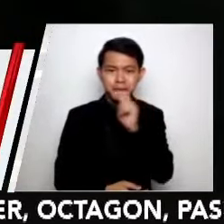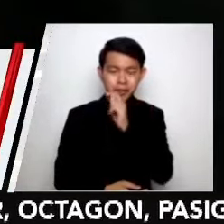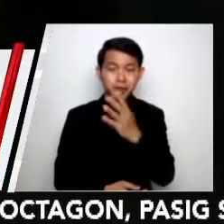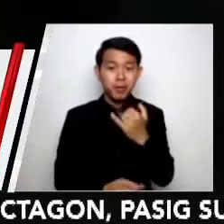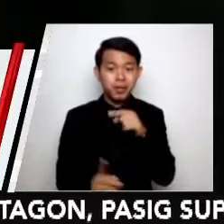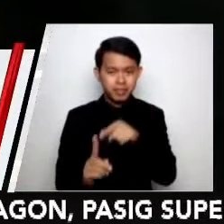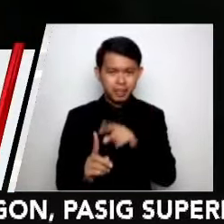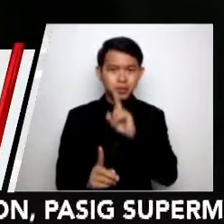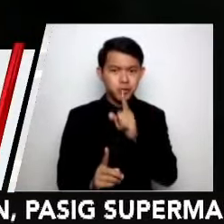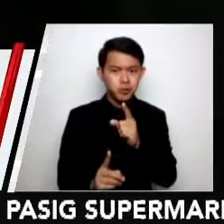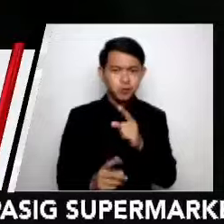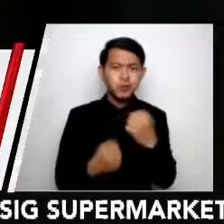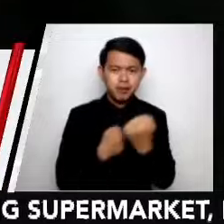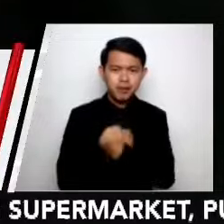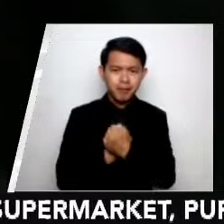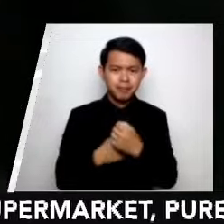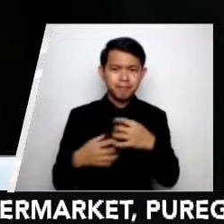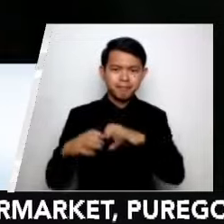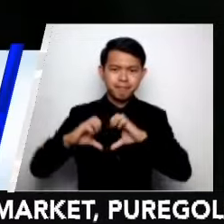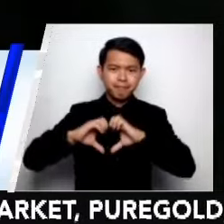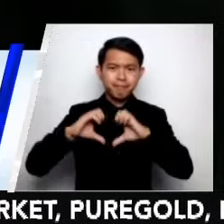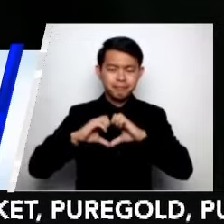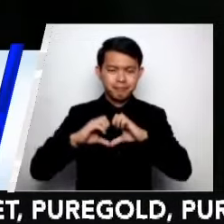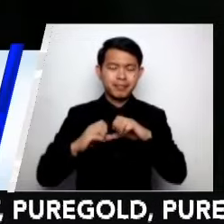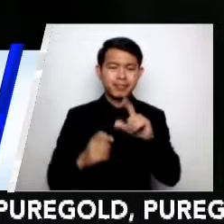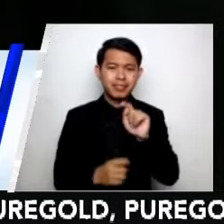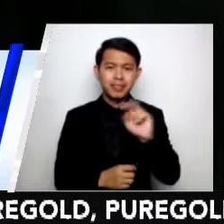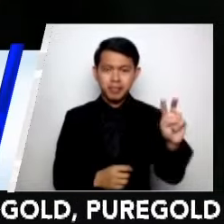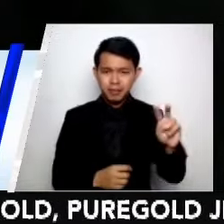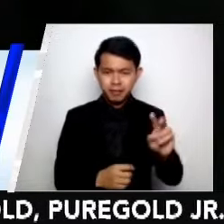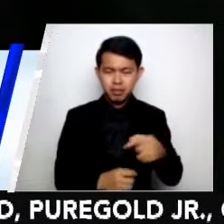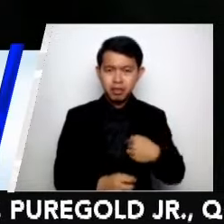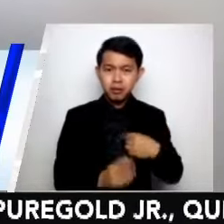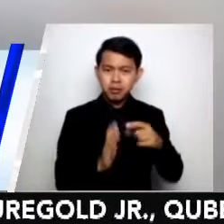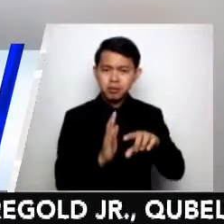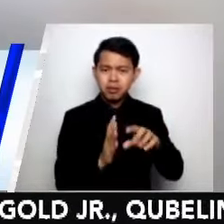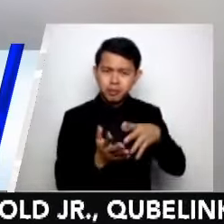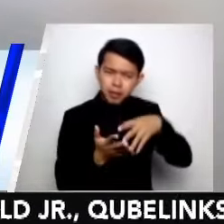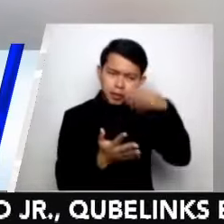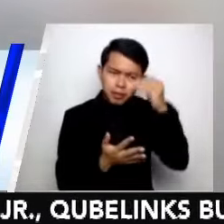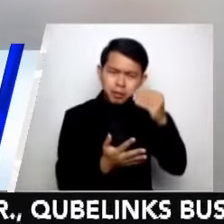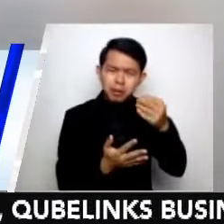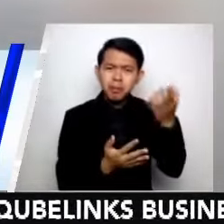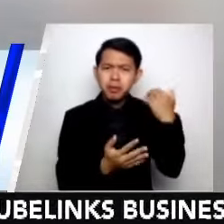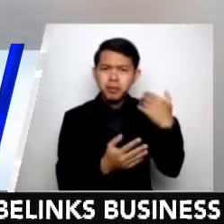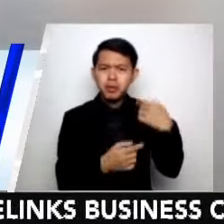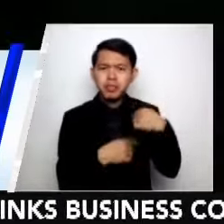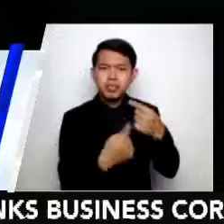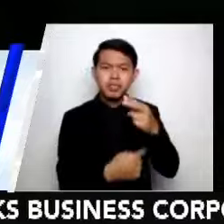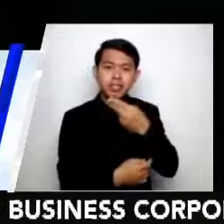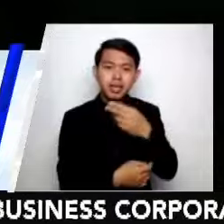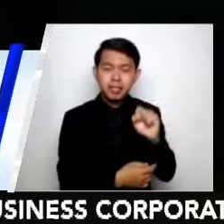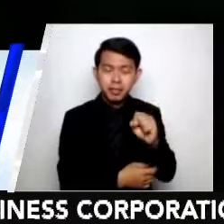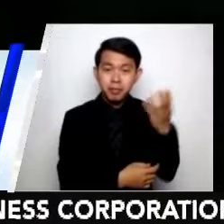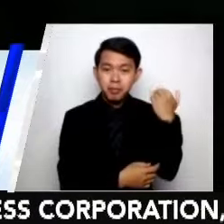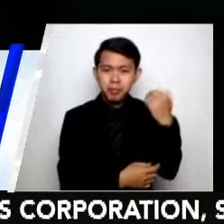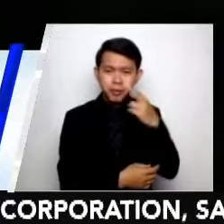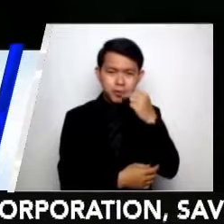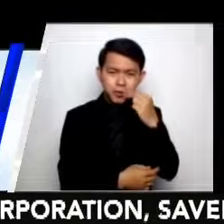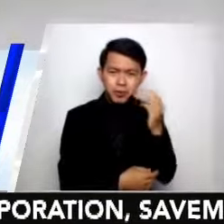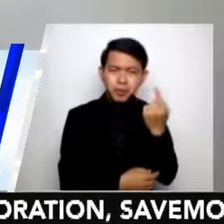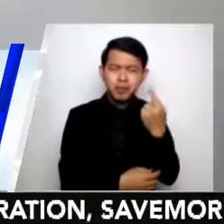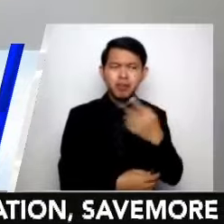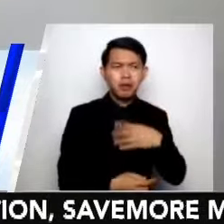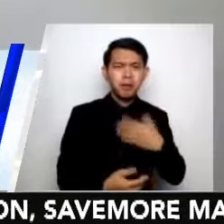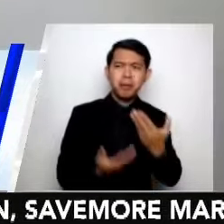na-discover ko lang din po nung ako ay ah nasa high school parang katuwaan lang po dati What if gayahin ko kaya si sir Al